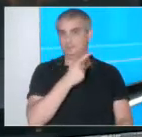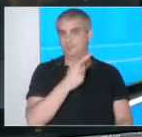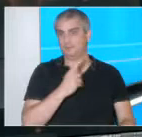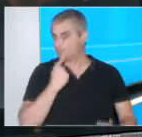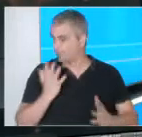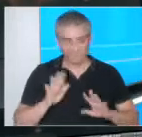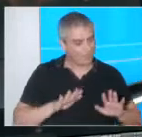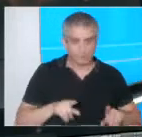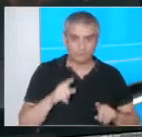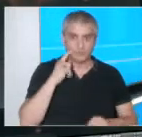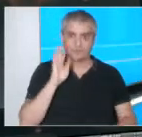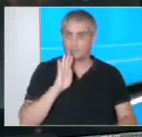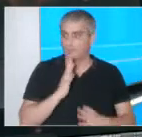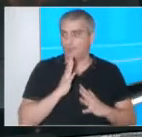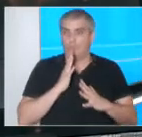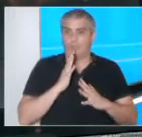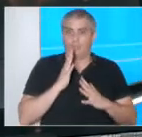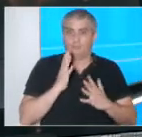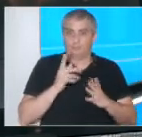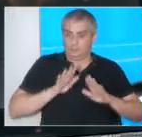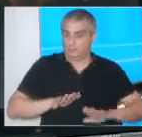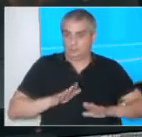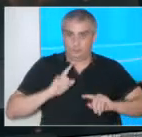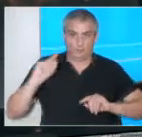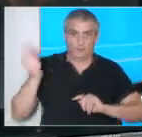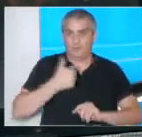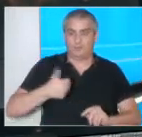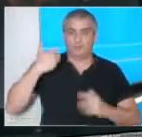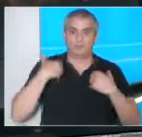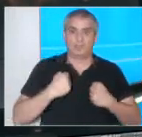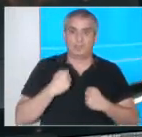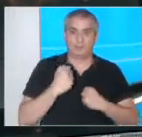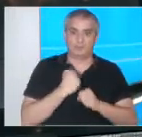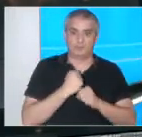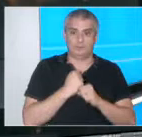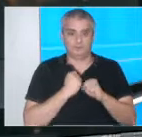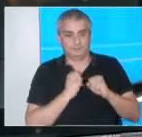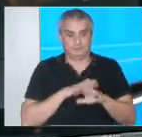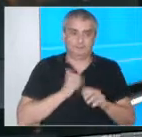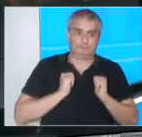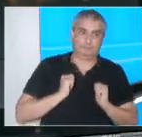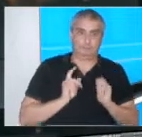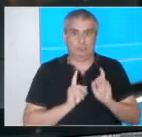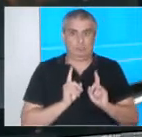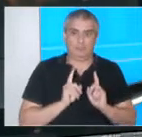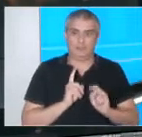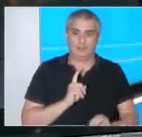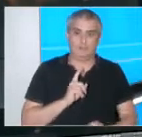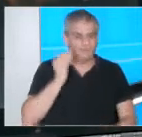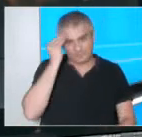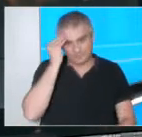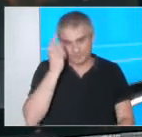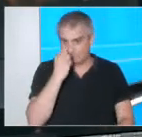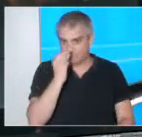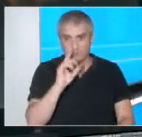איפה היא יושבת, ואתה רואה את ביבי נחרד. הם ישבו שם, כל הצמרת הביטחונית, והוא עושה ככה, זז באי נוחות, ואז אני לא זוכר